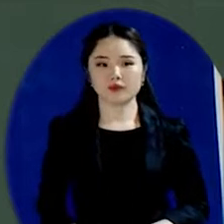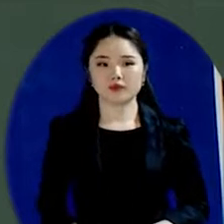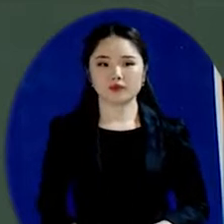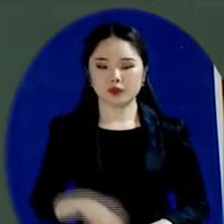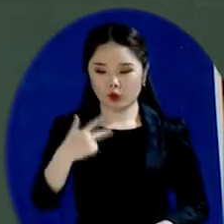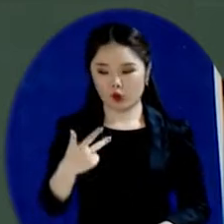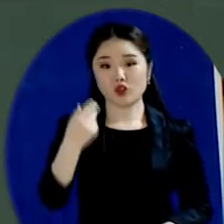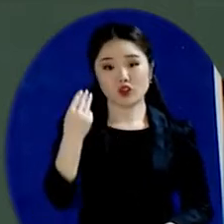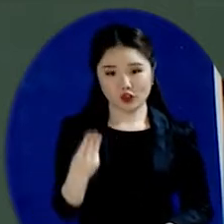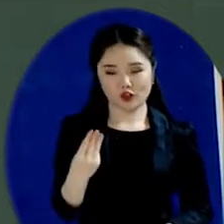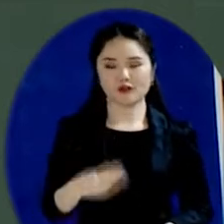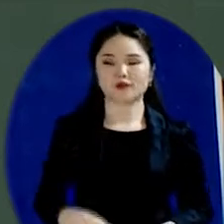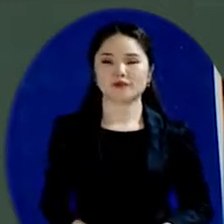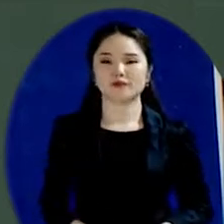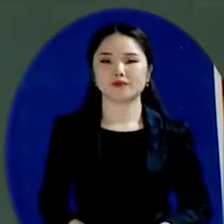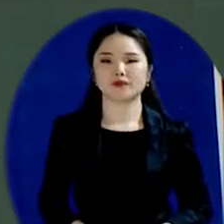маань 3 байсан байна.